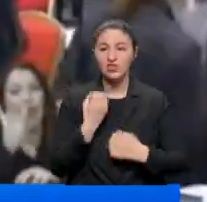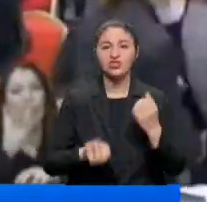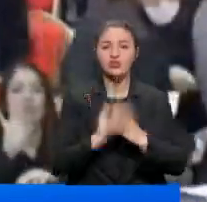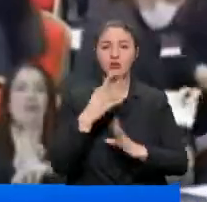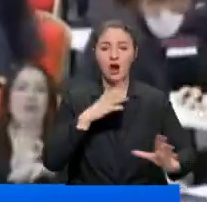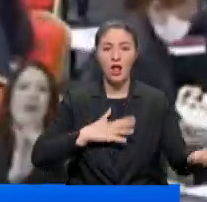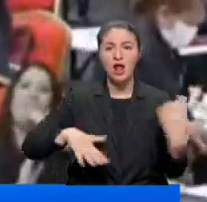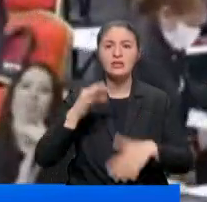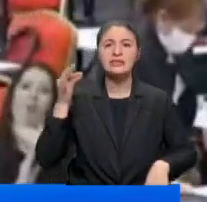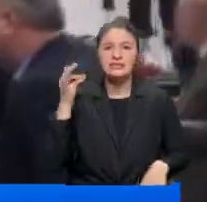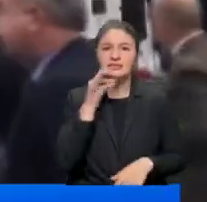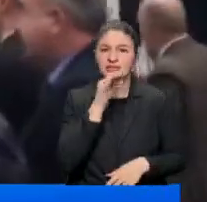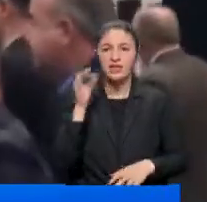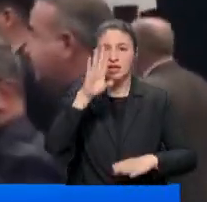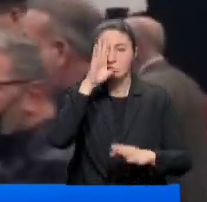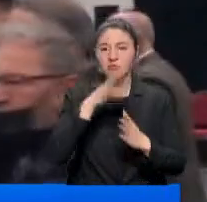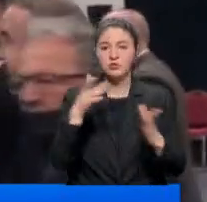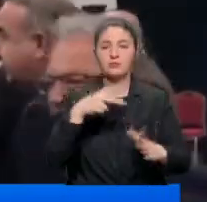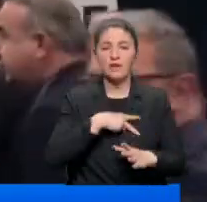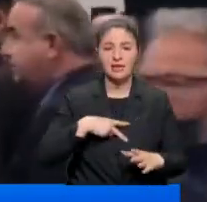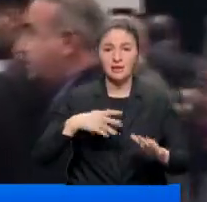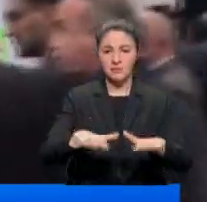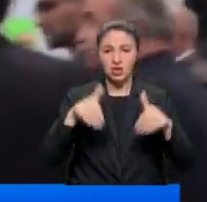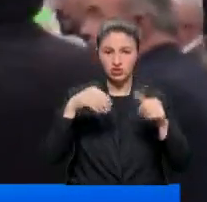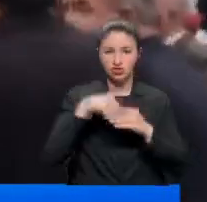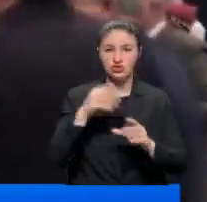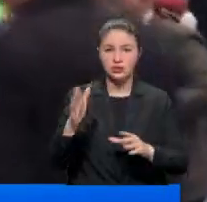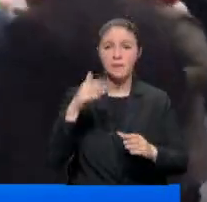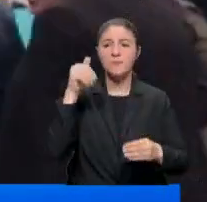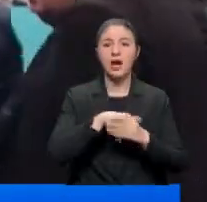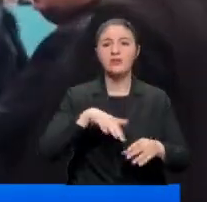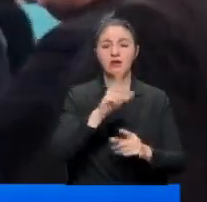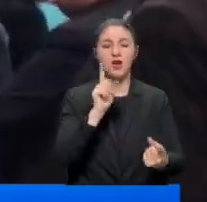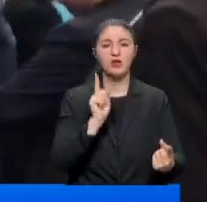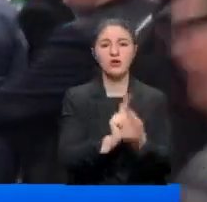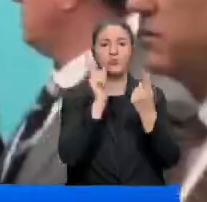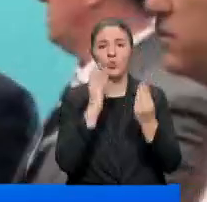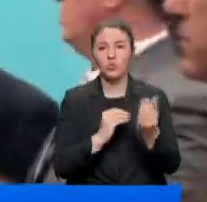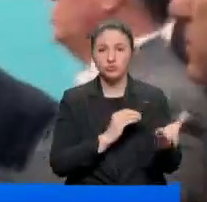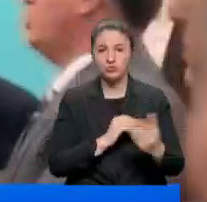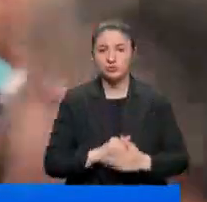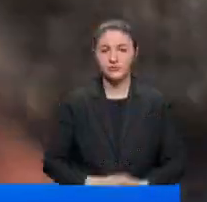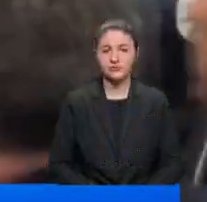çıktı, arbedeye ramak kaldı. İstanbul Büyükşehir Belediye Meclisi'nde partililer karşı karşıya geldi.